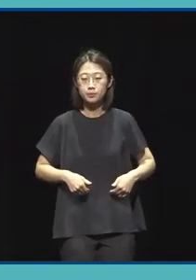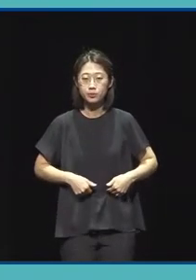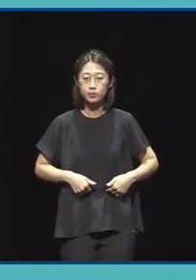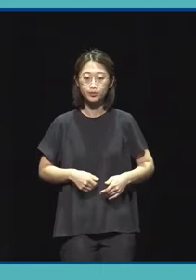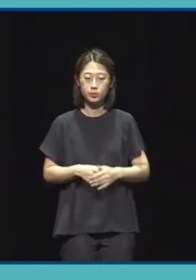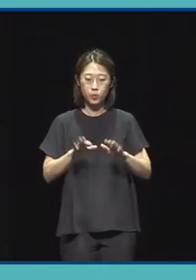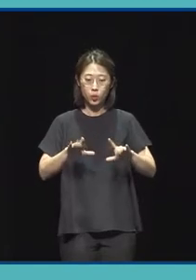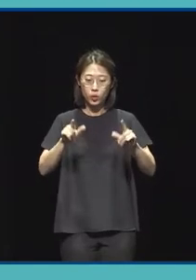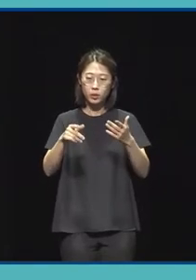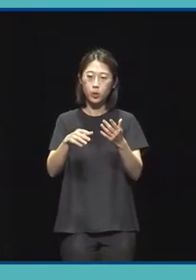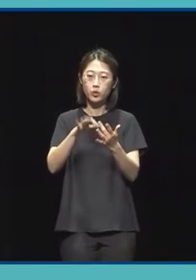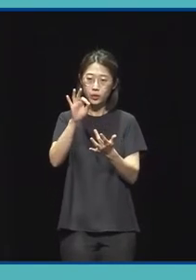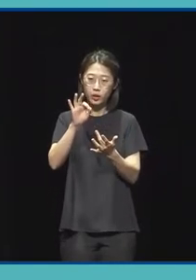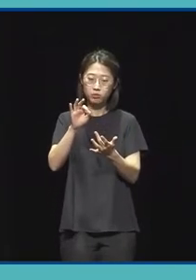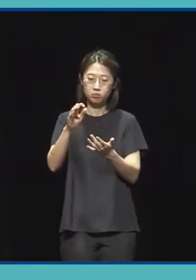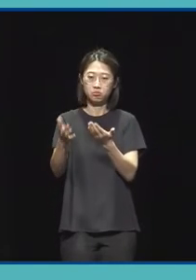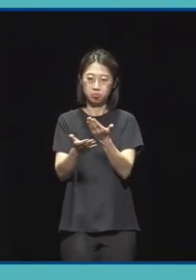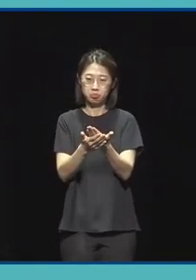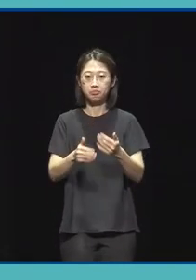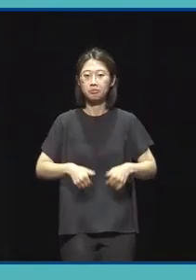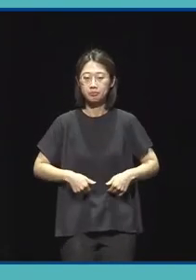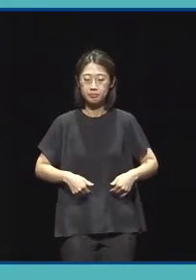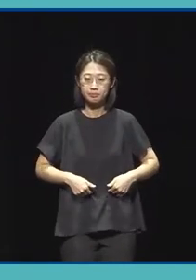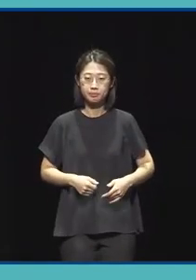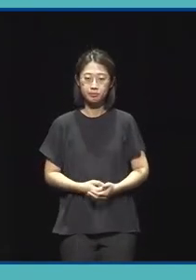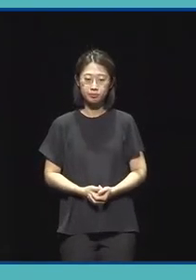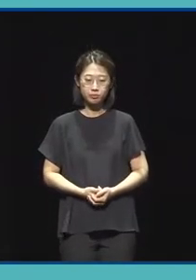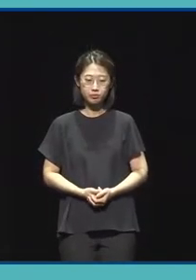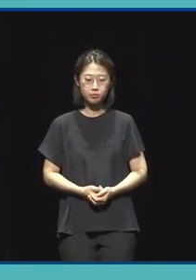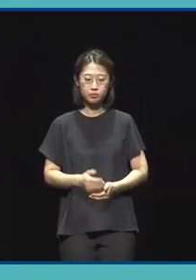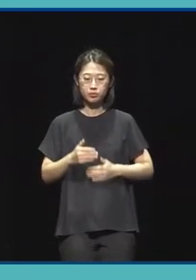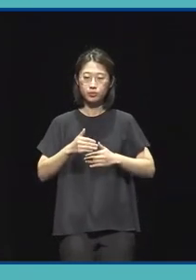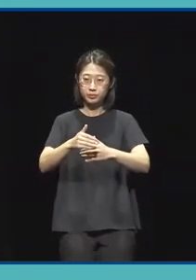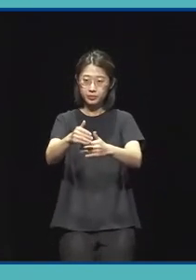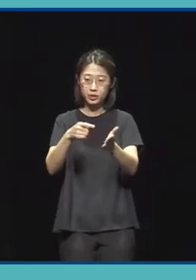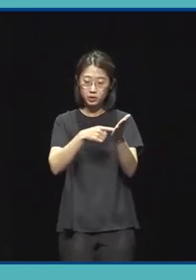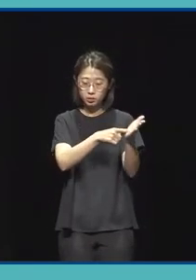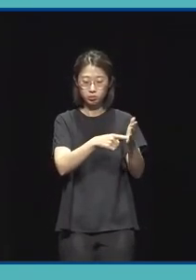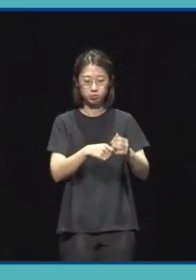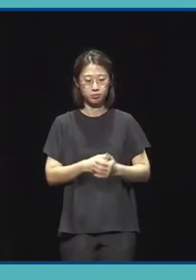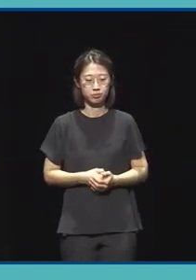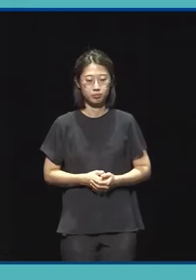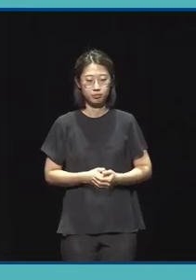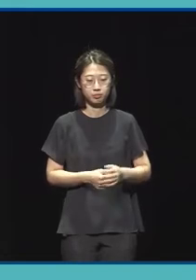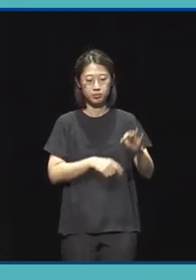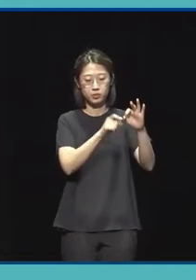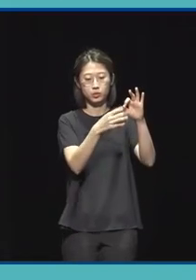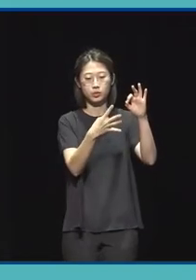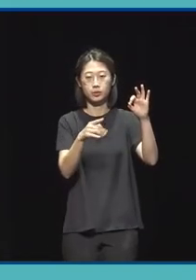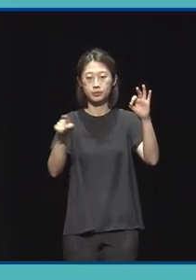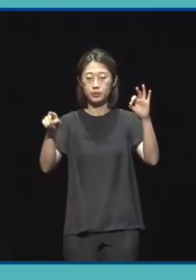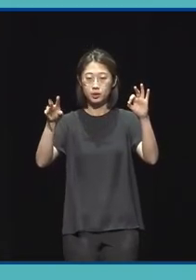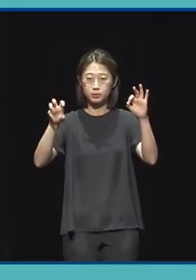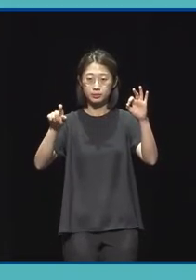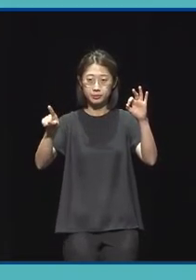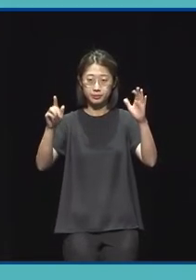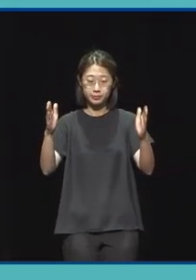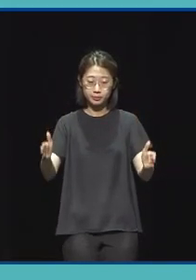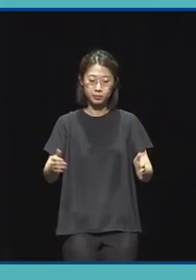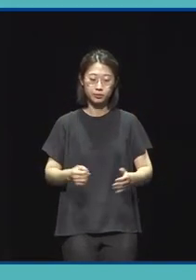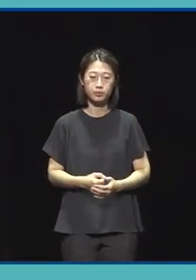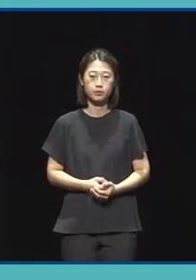제출을 하시면 될 것 같습니다 사업 진출 추진 절차입니다 신청 접수기관 10월 4일부터 31일까지 알고